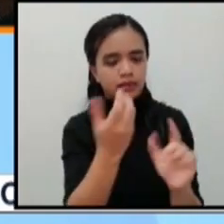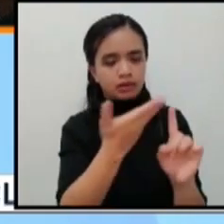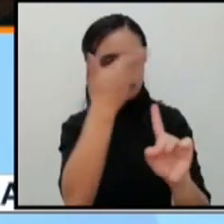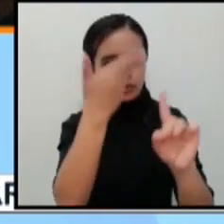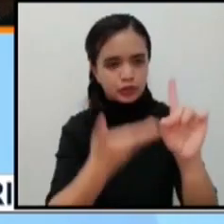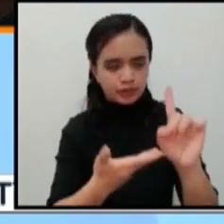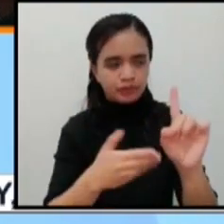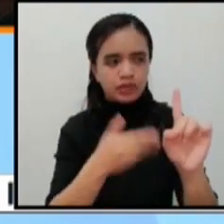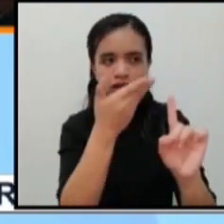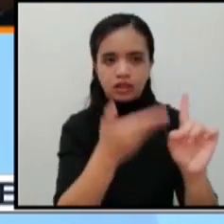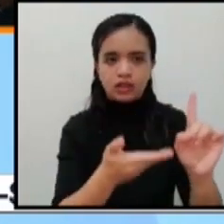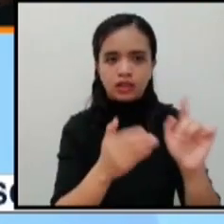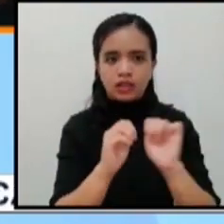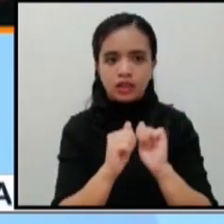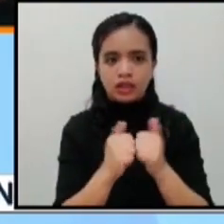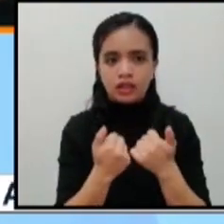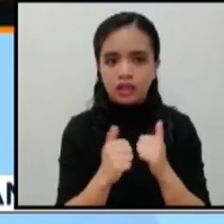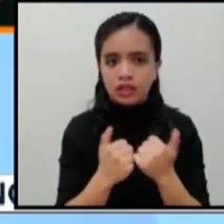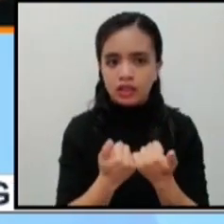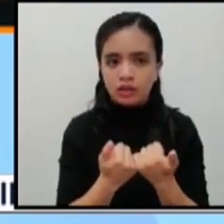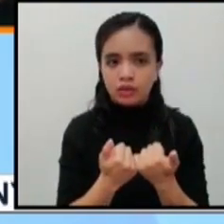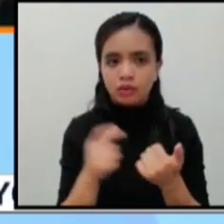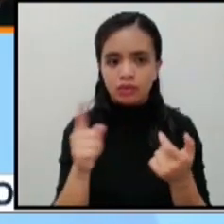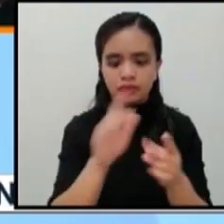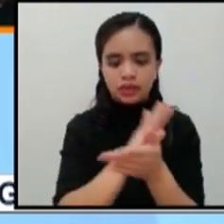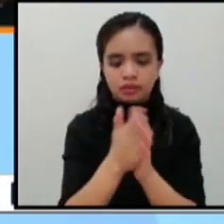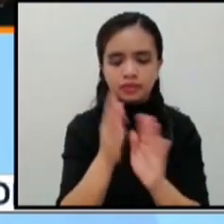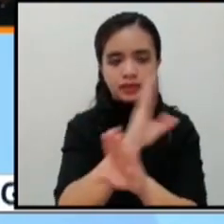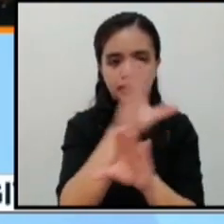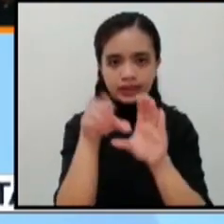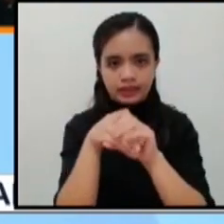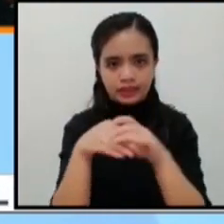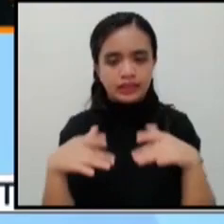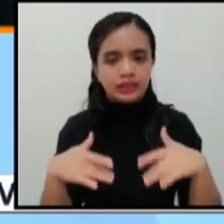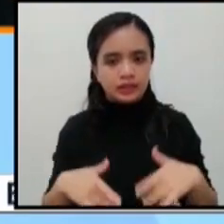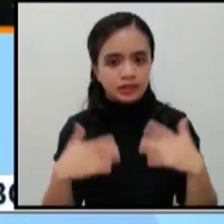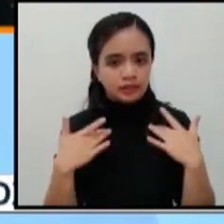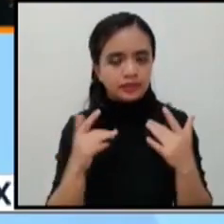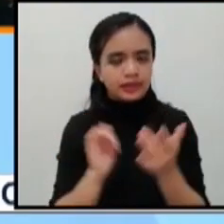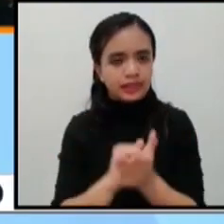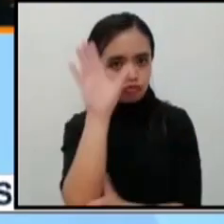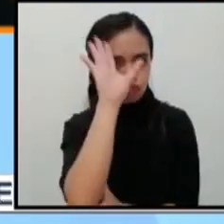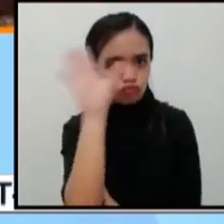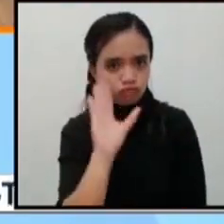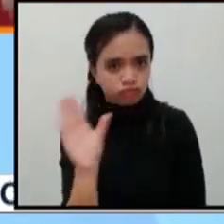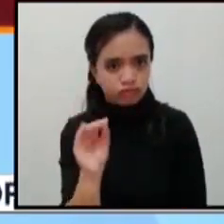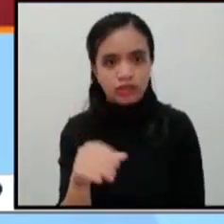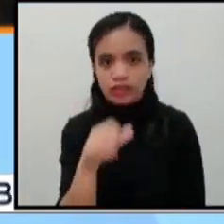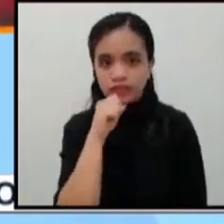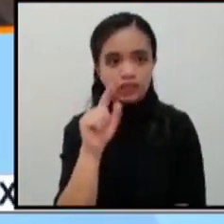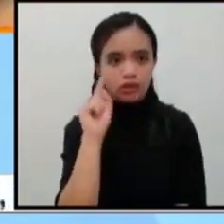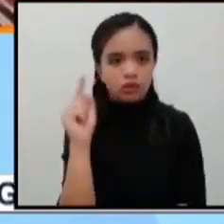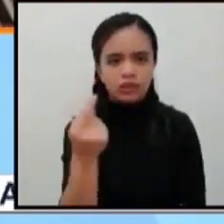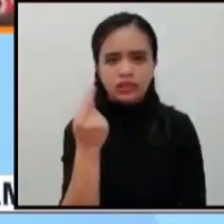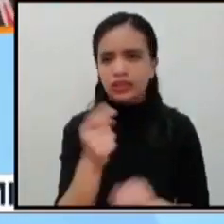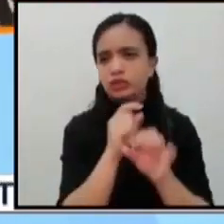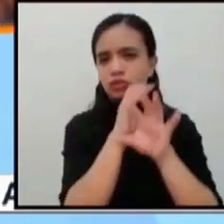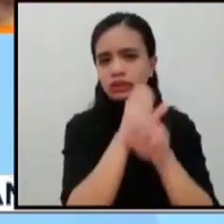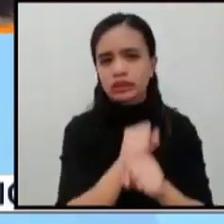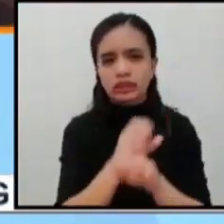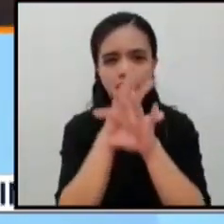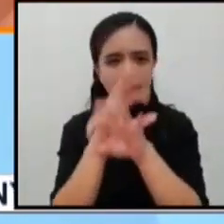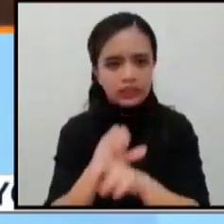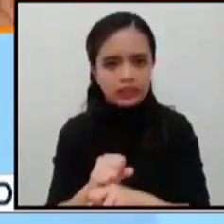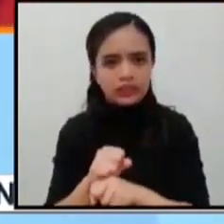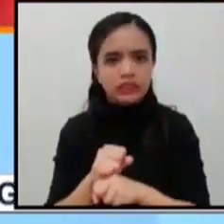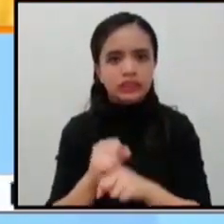ay parte ng buhay na ito. So yun ang kakaibang content, hindi lang ito conventional na usual sinakulo na napapanood